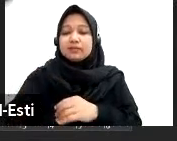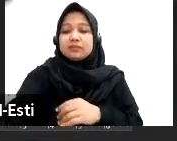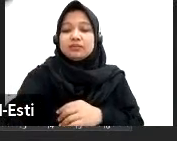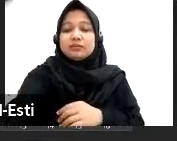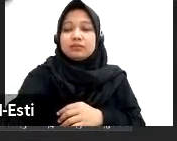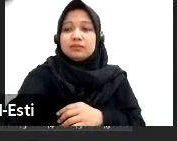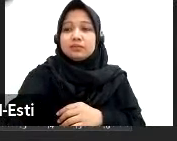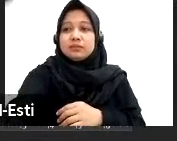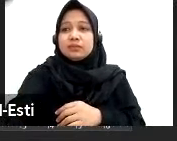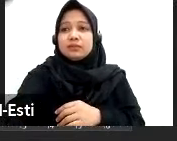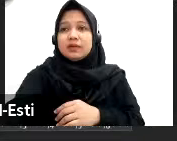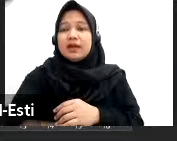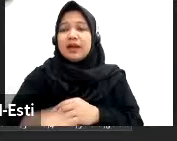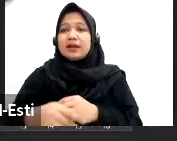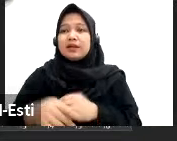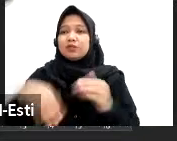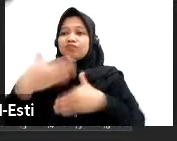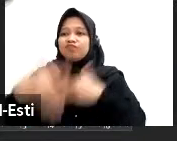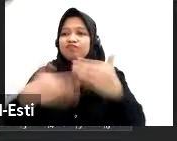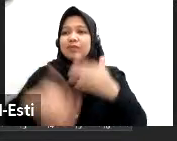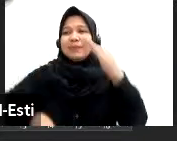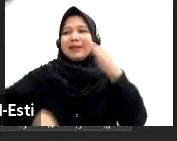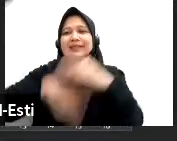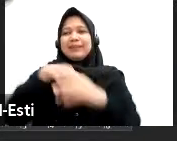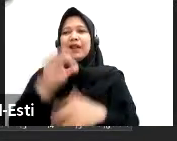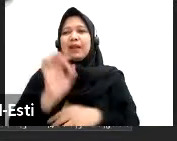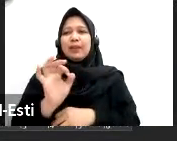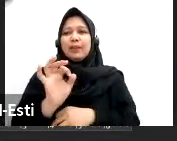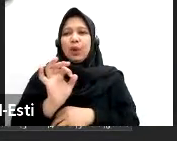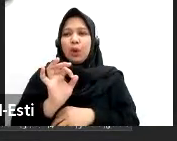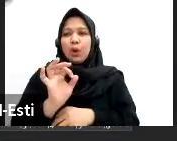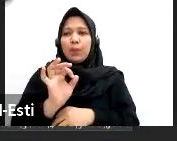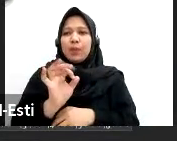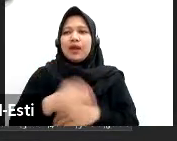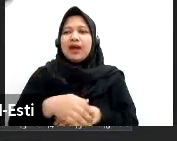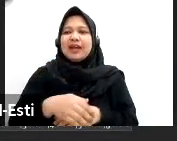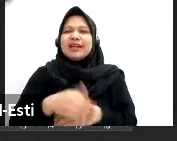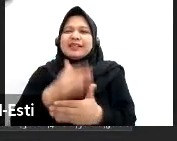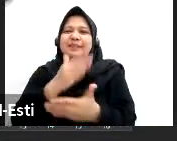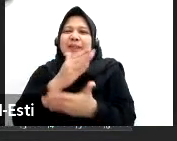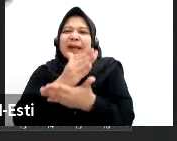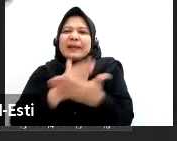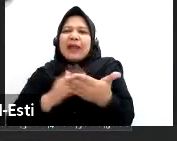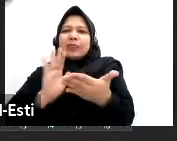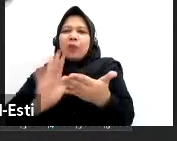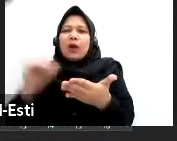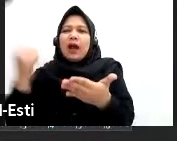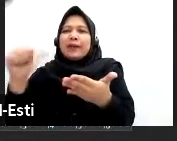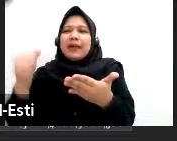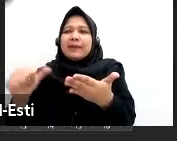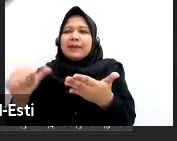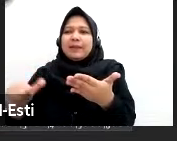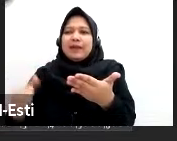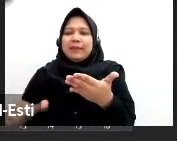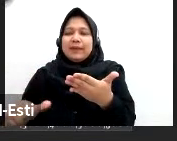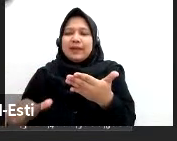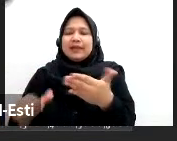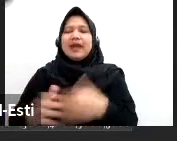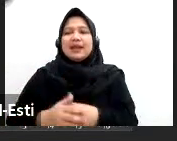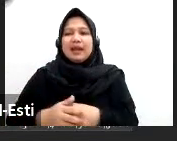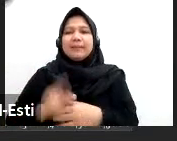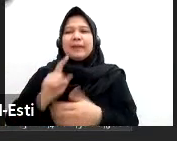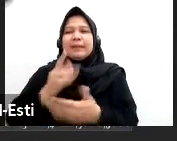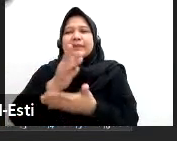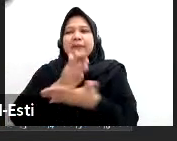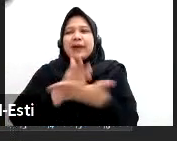berjalannya tidak sangat tidak optimal hanya sebagian kecil yang melakukan updating anda tadi sampai kebugaran dan masing-masing punya